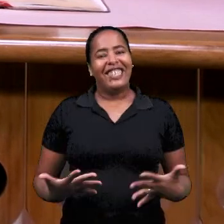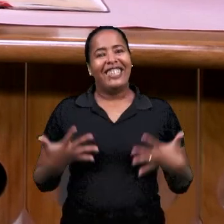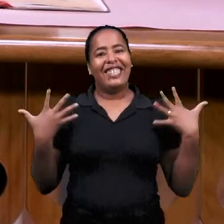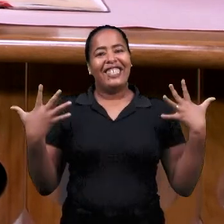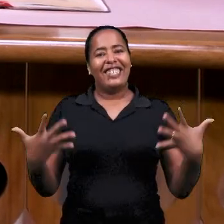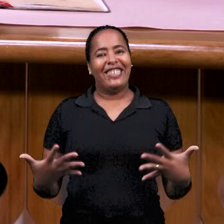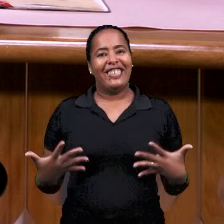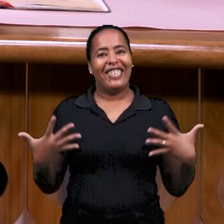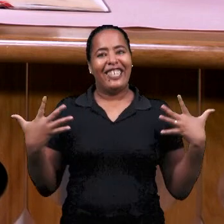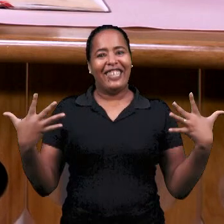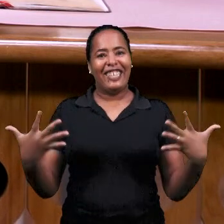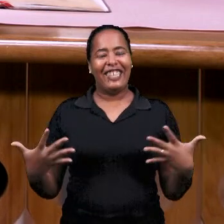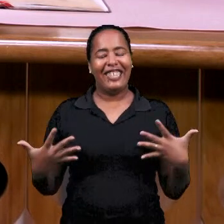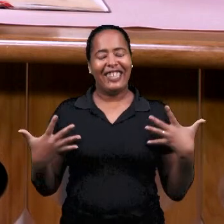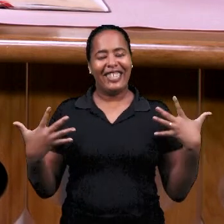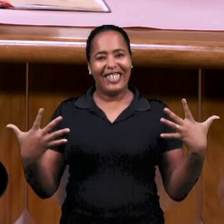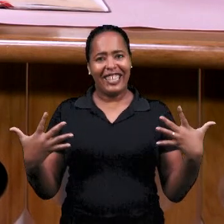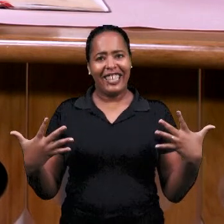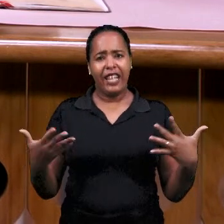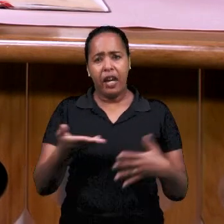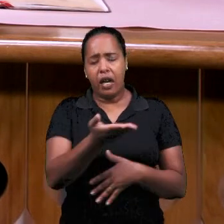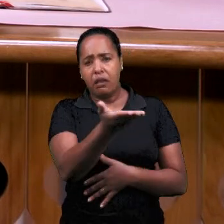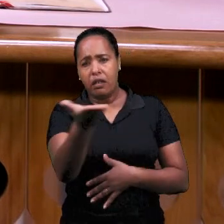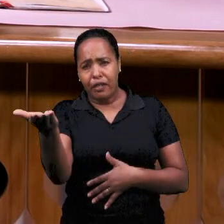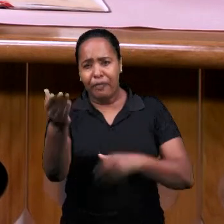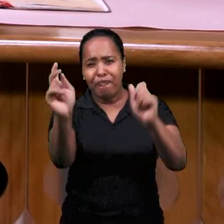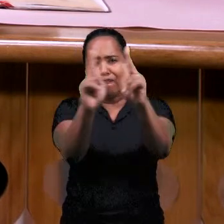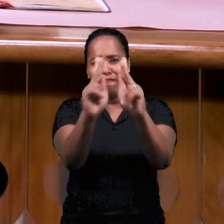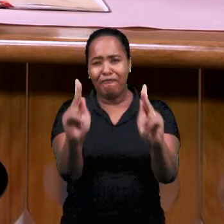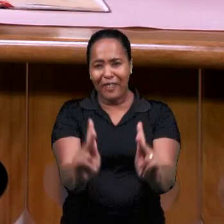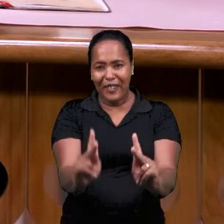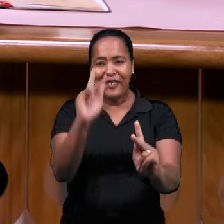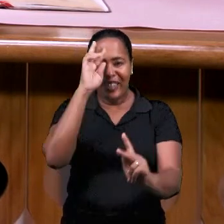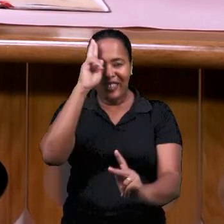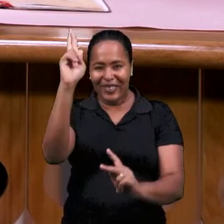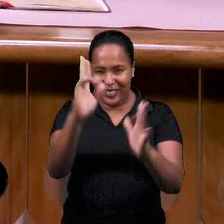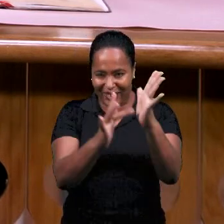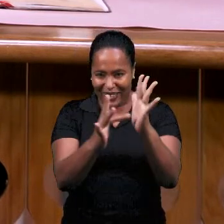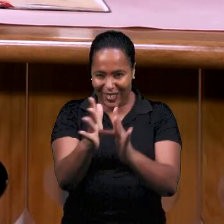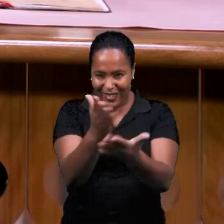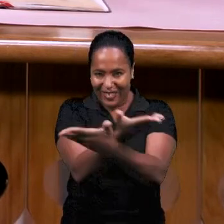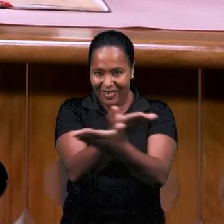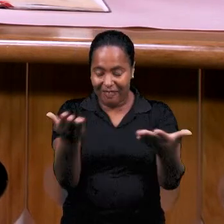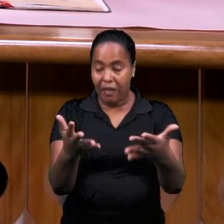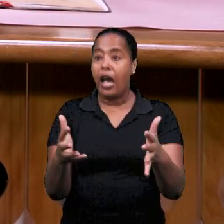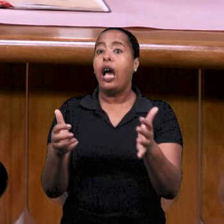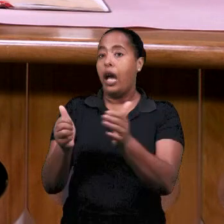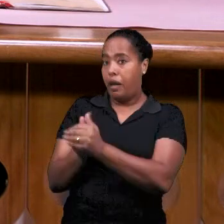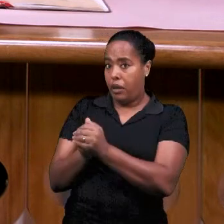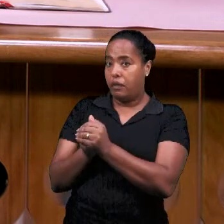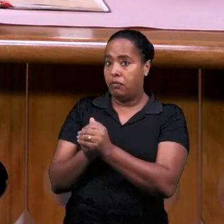toute joie, que les frères puissent être dans la paix du Seigneur.